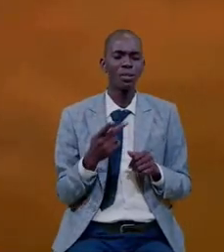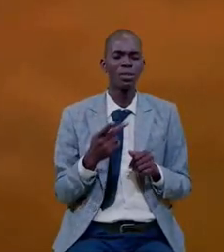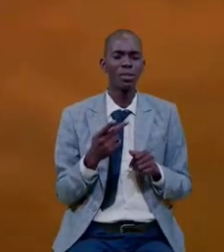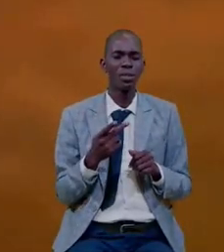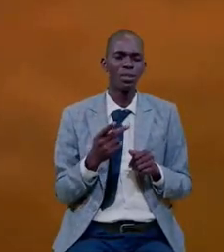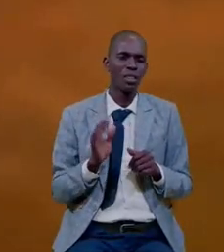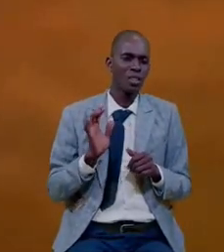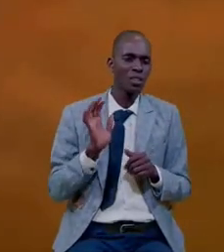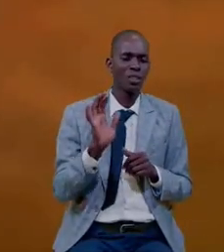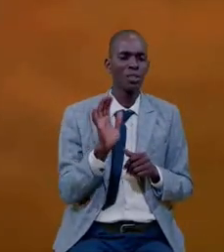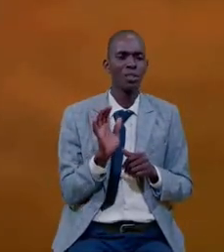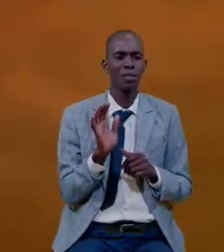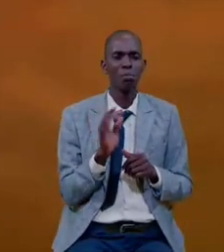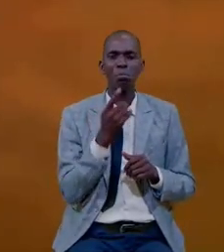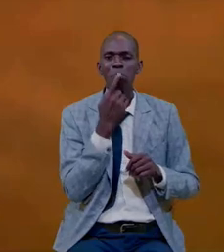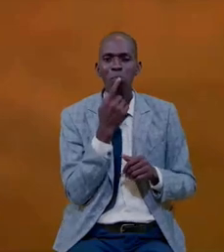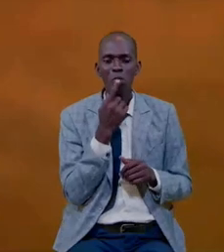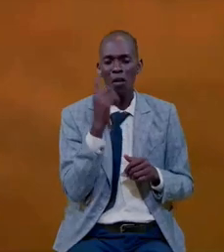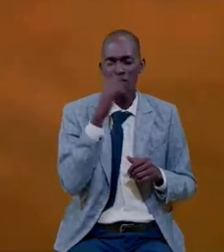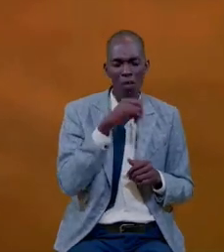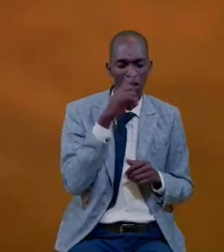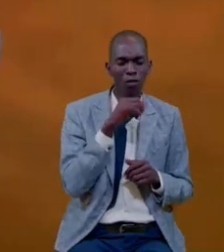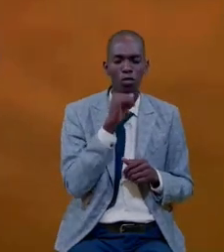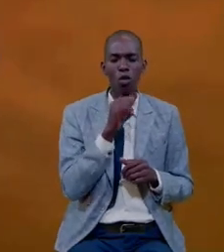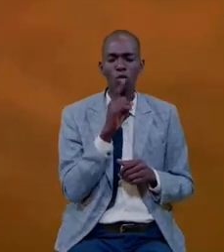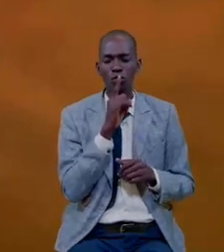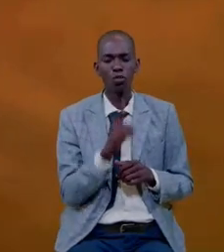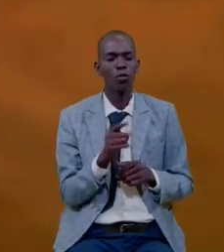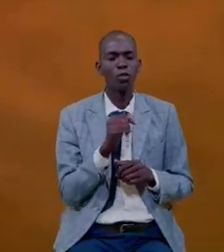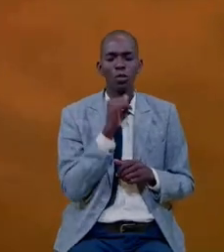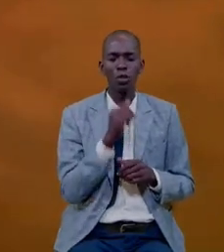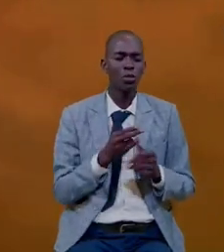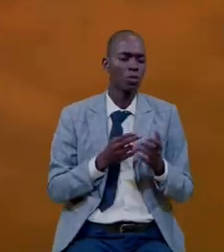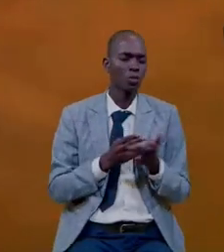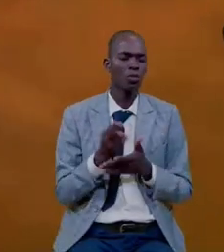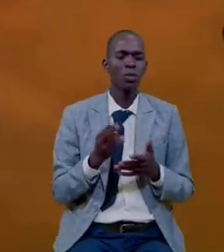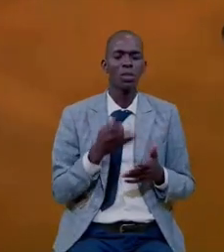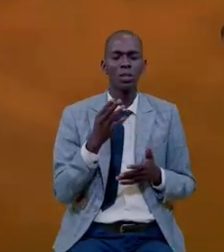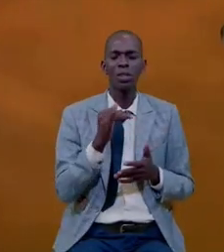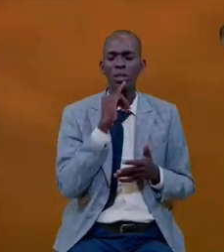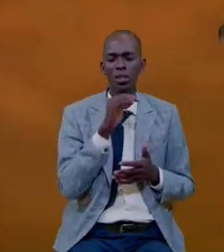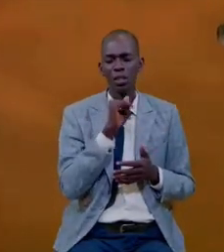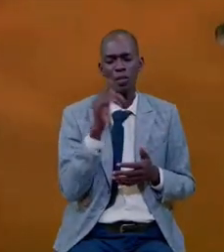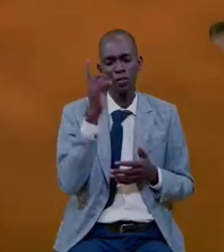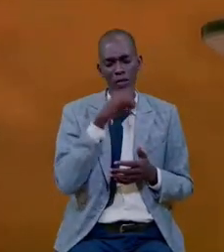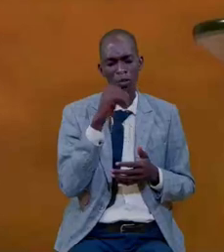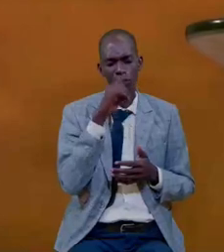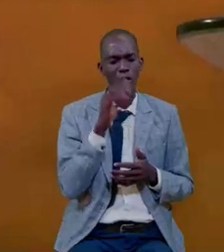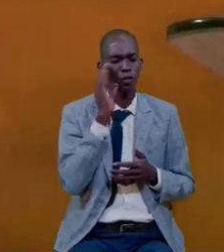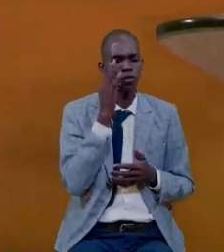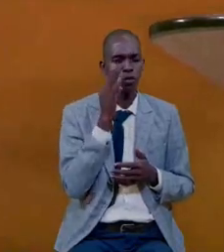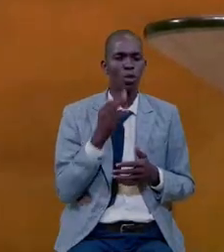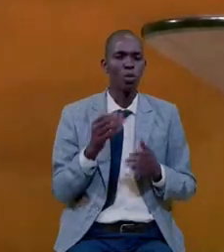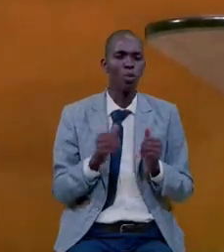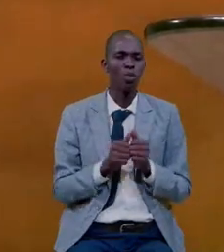c'est superficiel. Ce n'est pas réel. Alors, il y a le fruit superficiel sans la